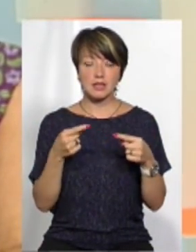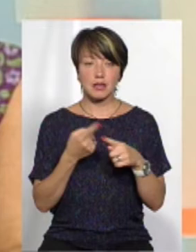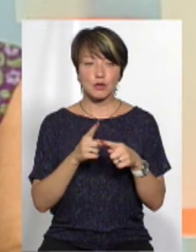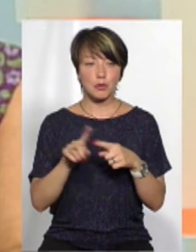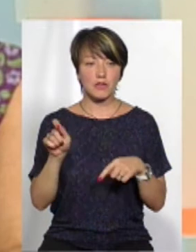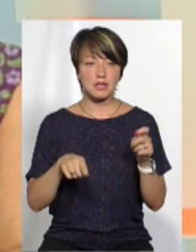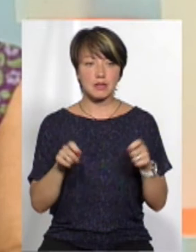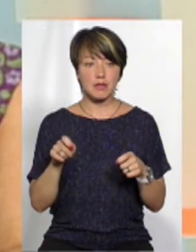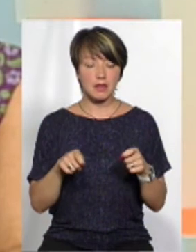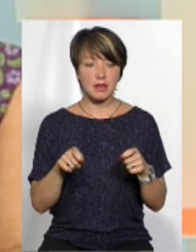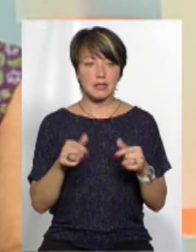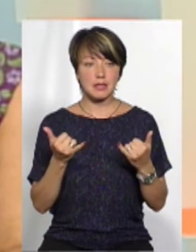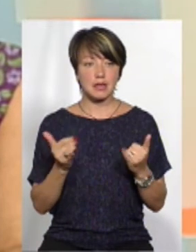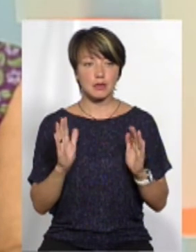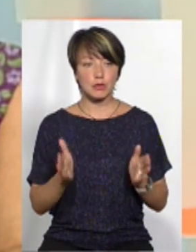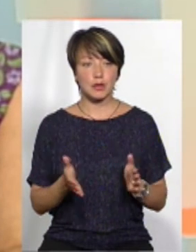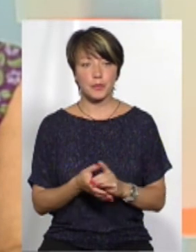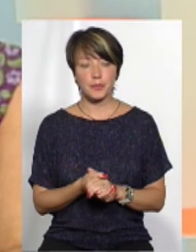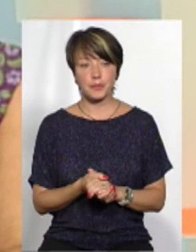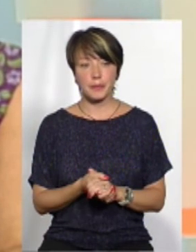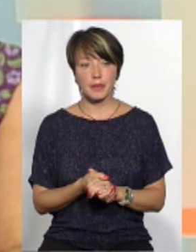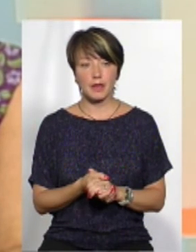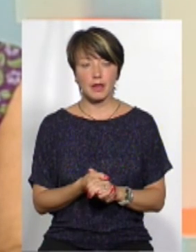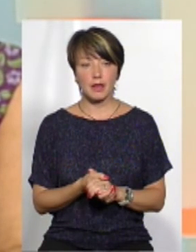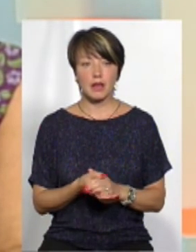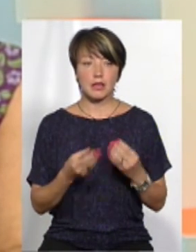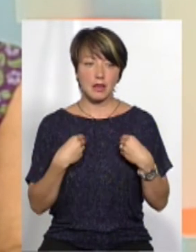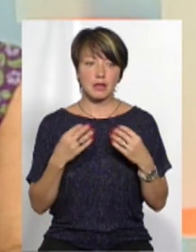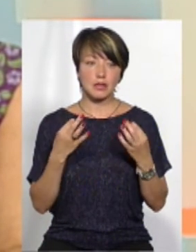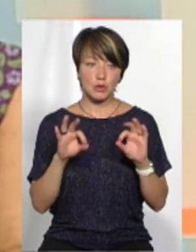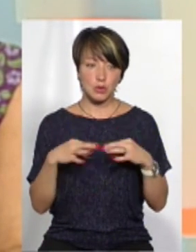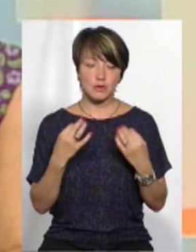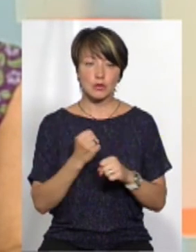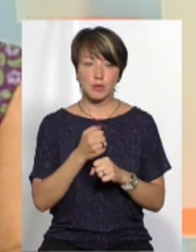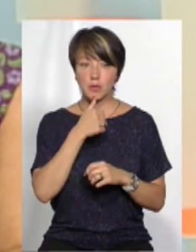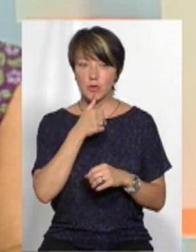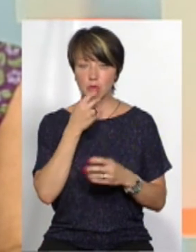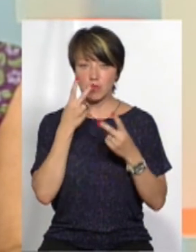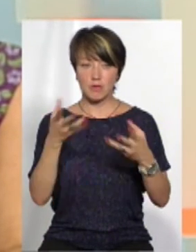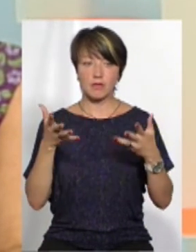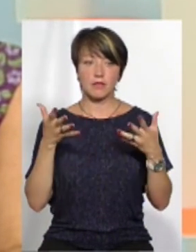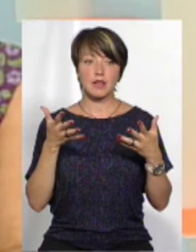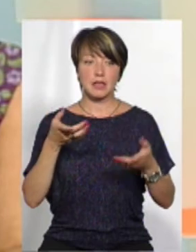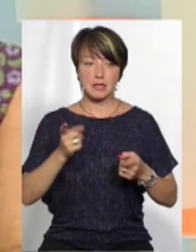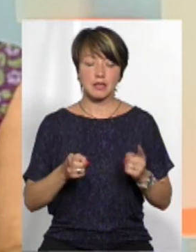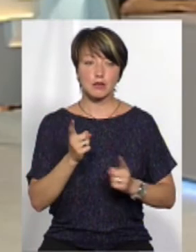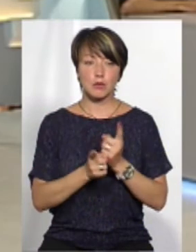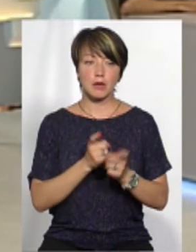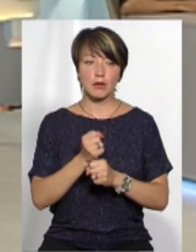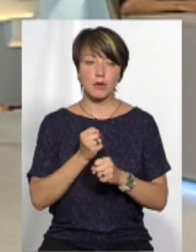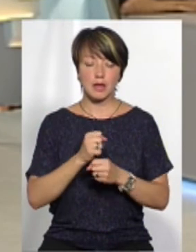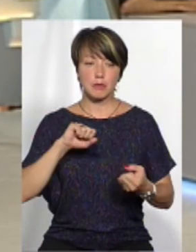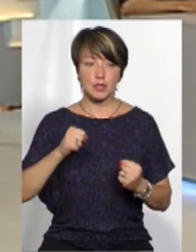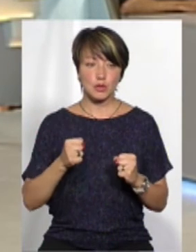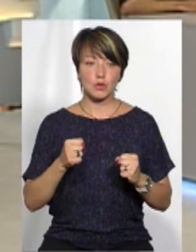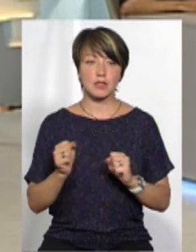цьому фестивалі, який зараз буде. І нам дали дозвіл, тому ми спробуємо ще зробити, щоб взагалі наглядно було, що от воно дійсно переробляється,